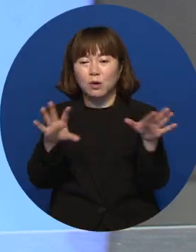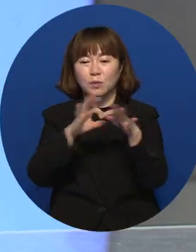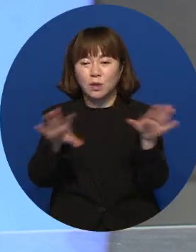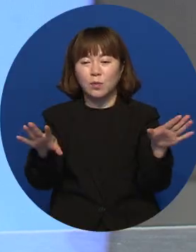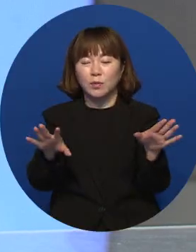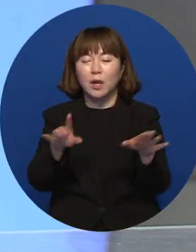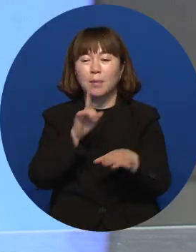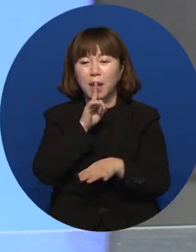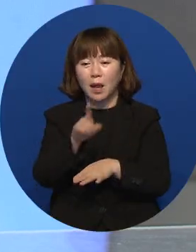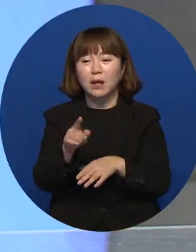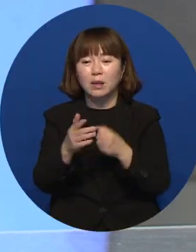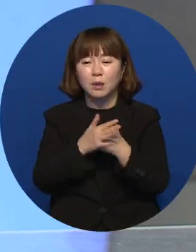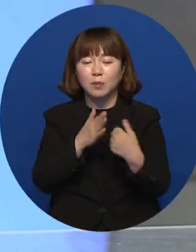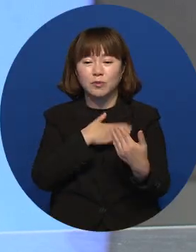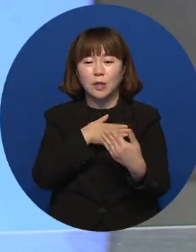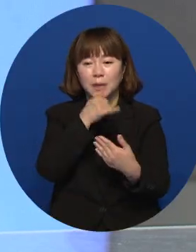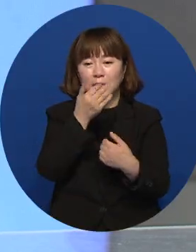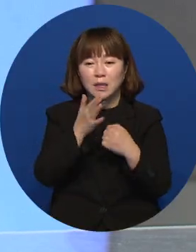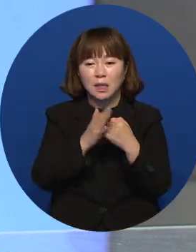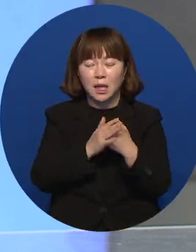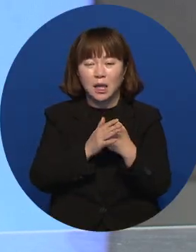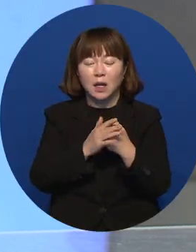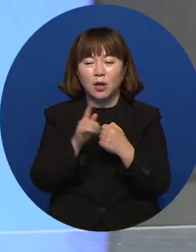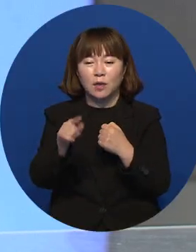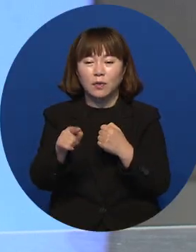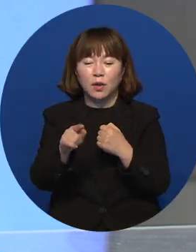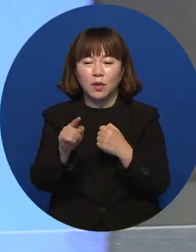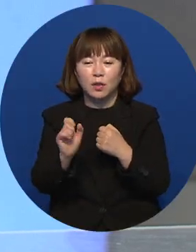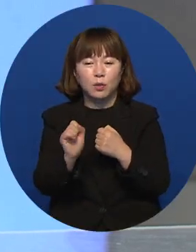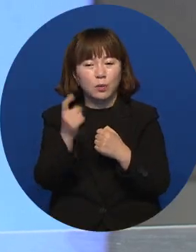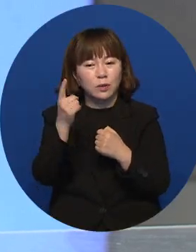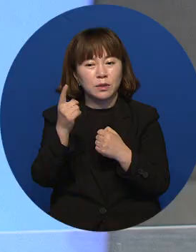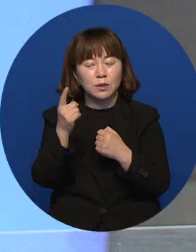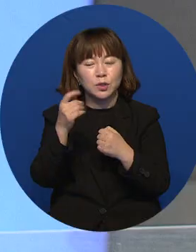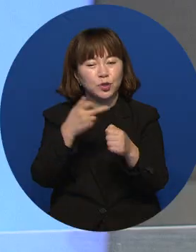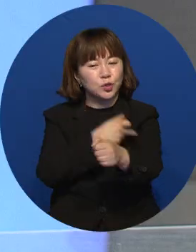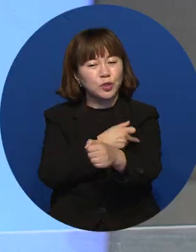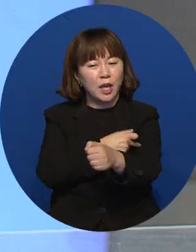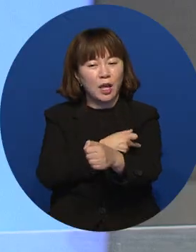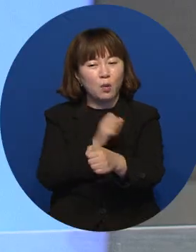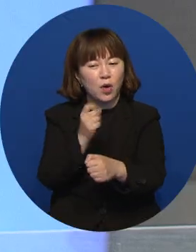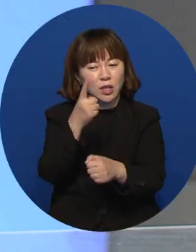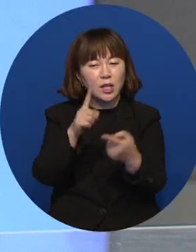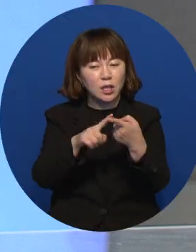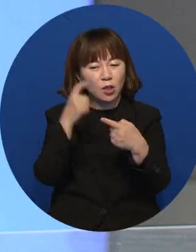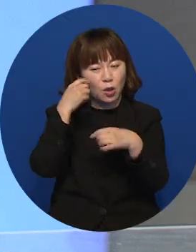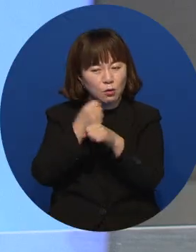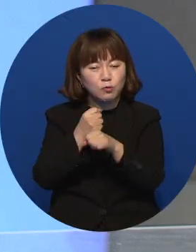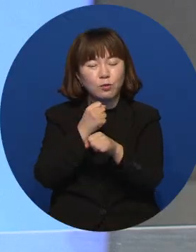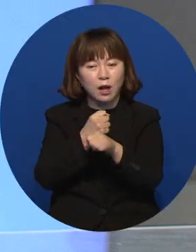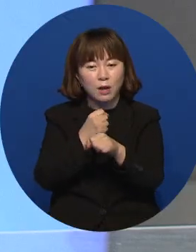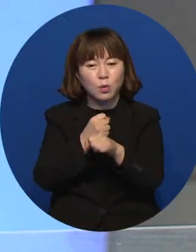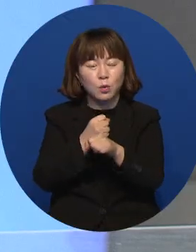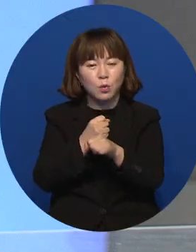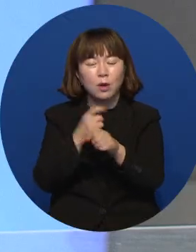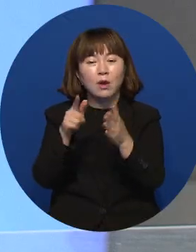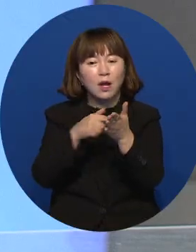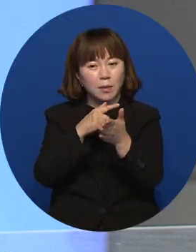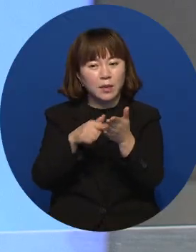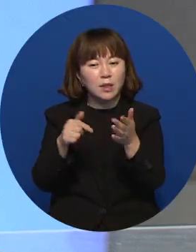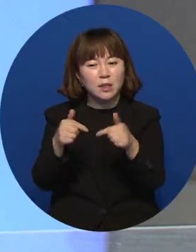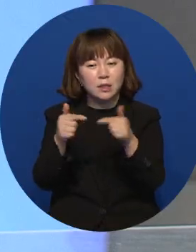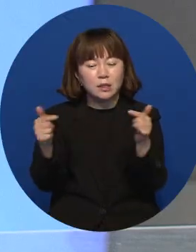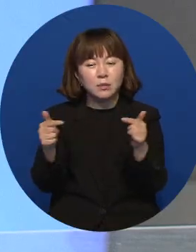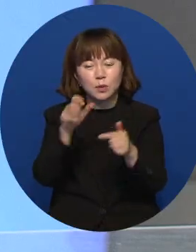인가 관계라든가 부상에 대해서 좀 어케 노력을 하는게 접종 년도 울리고 어미 접종 자 특히 고령 환자